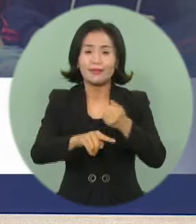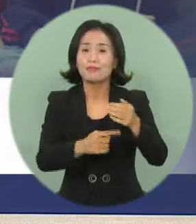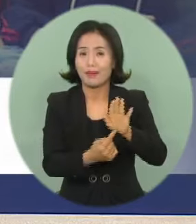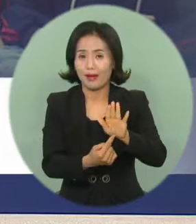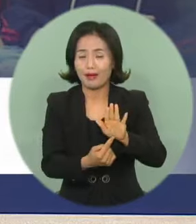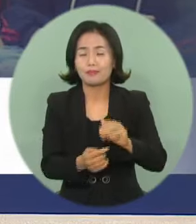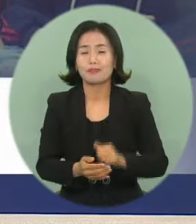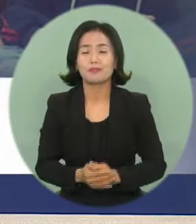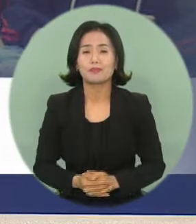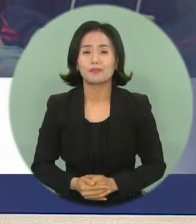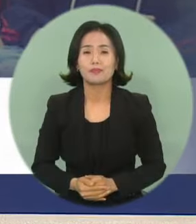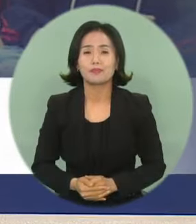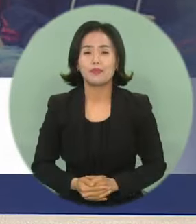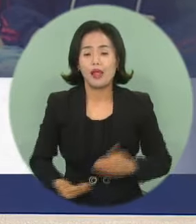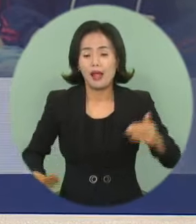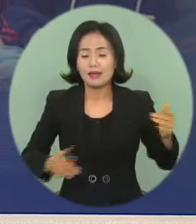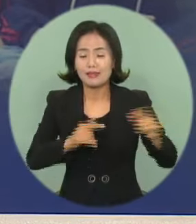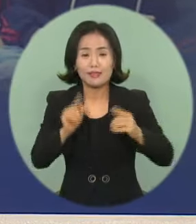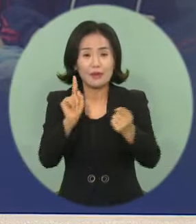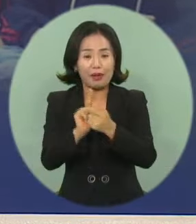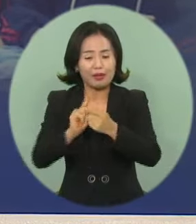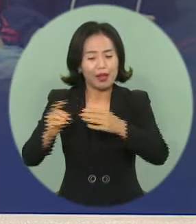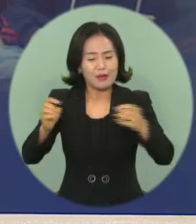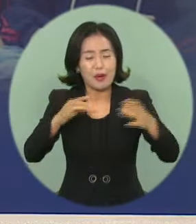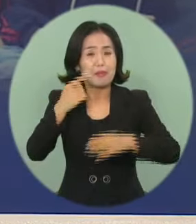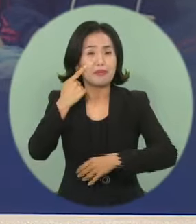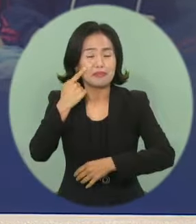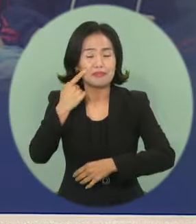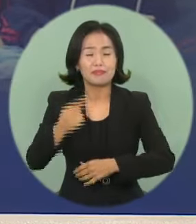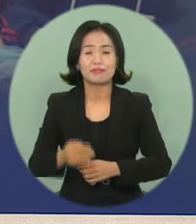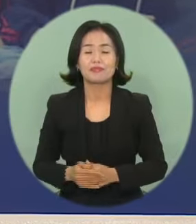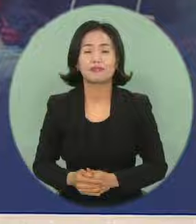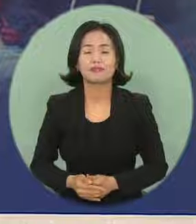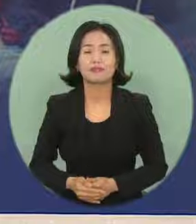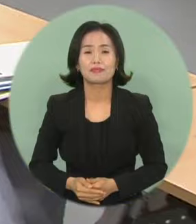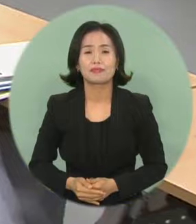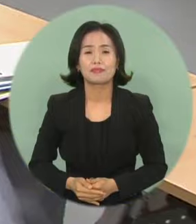보였습니다. 천홍희 기자가 학생들을 만나 이야기를 들어봤습니다.